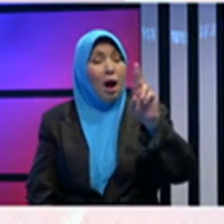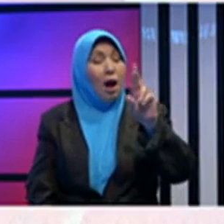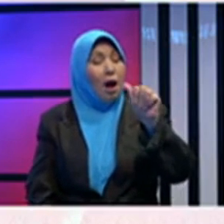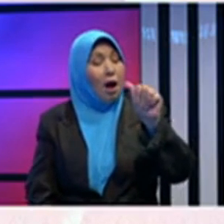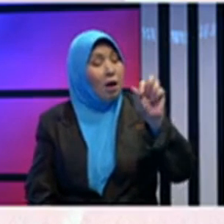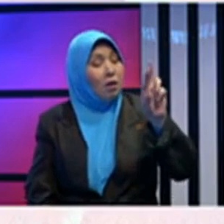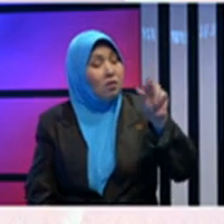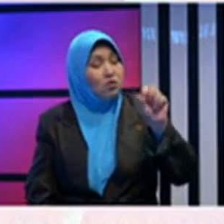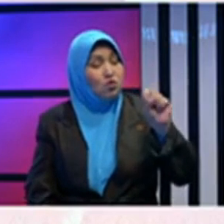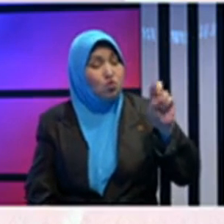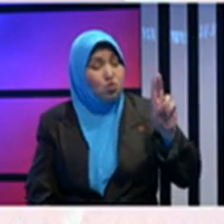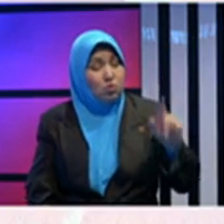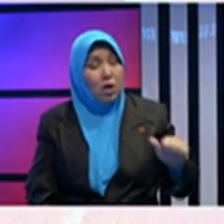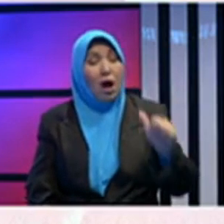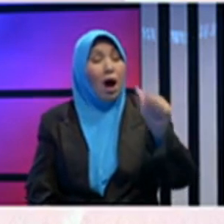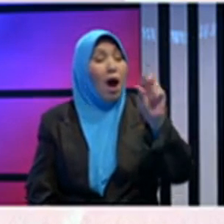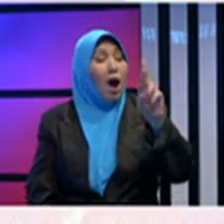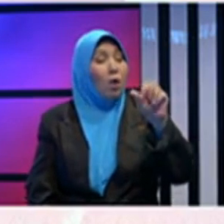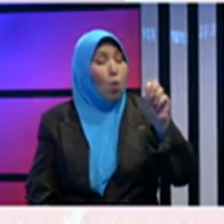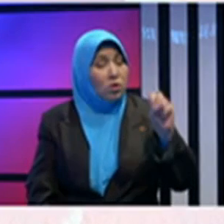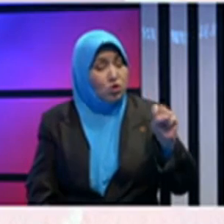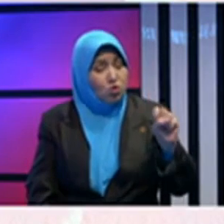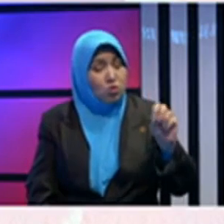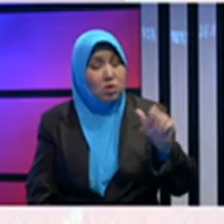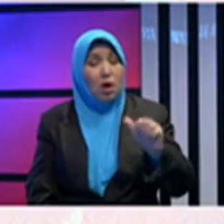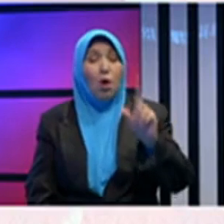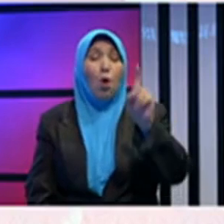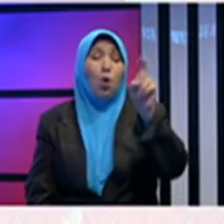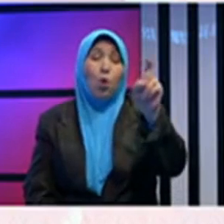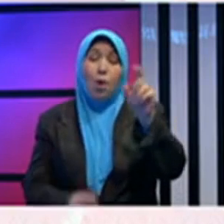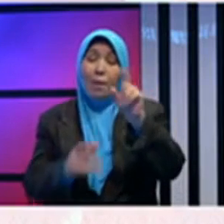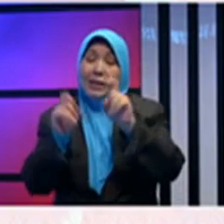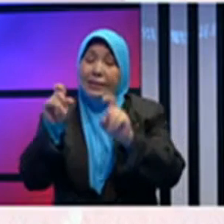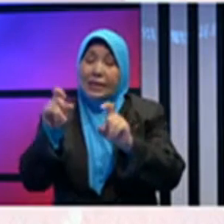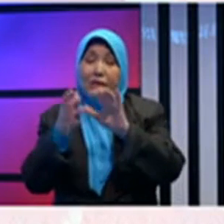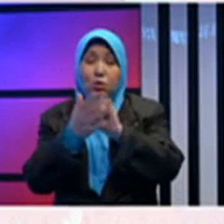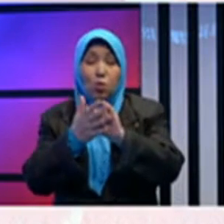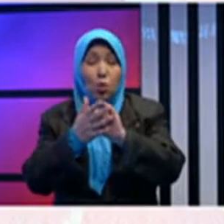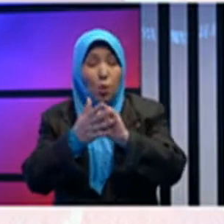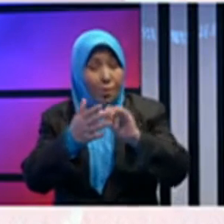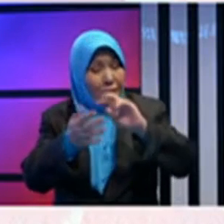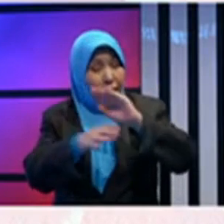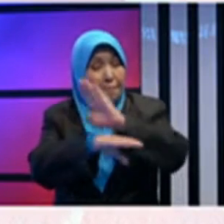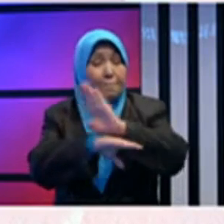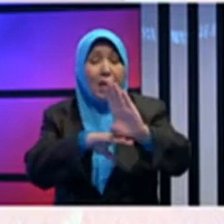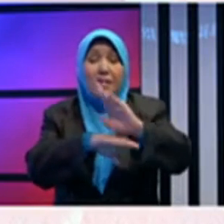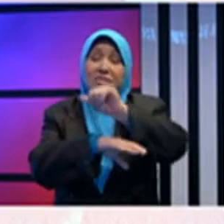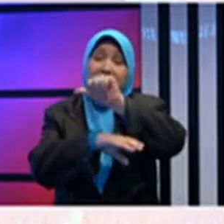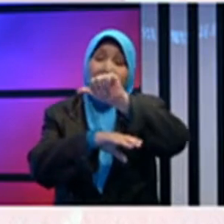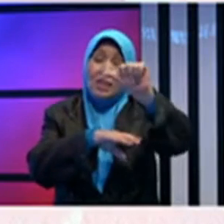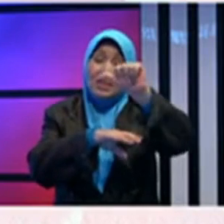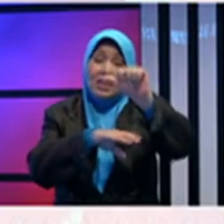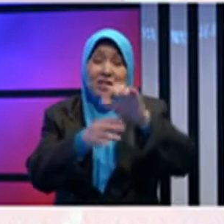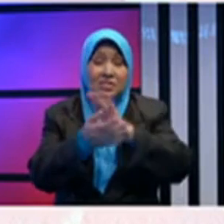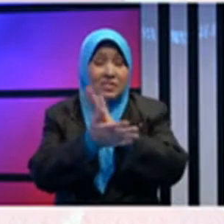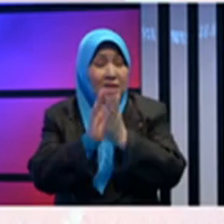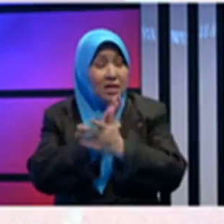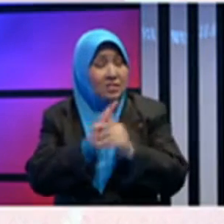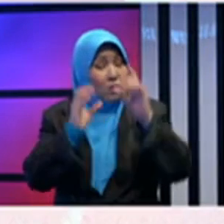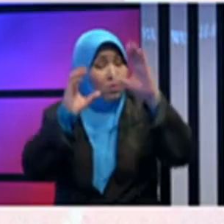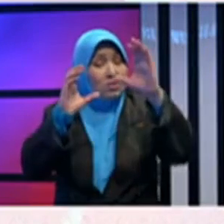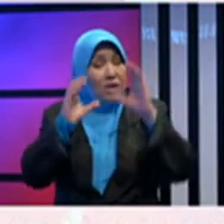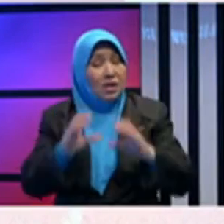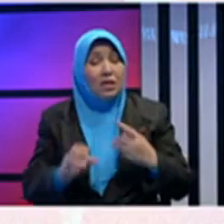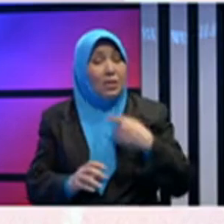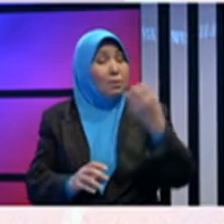ayat 23 oleh auction of Royal mati sebelumnya berbaris di atas oke ini pun satu keadaan yang kita